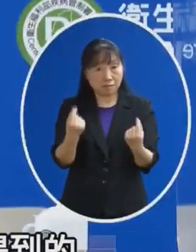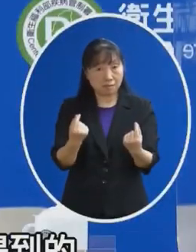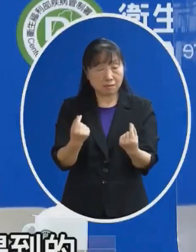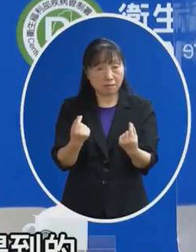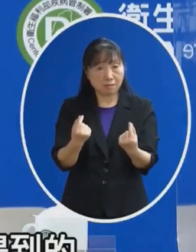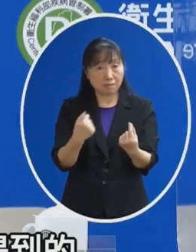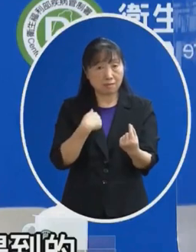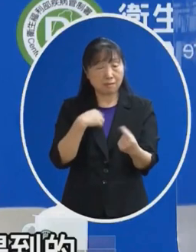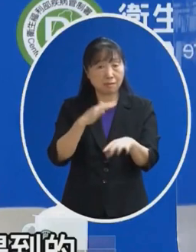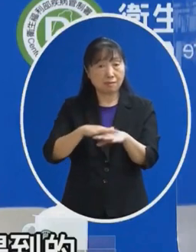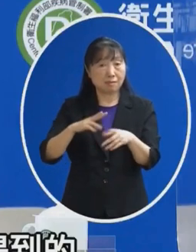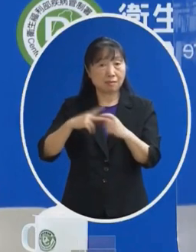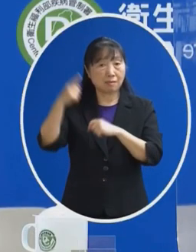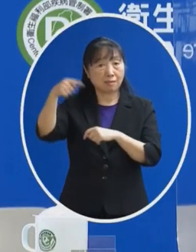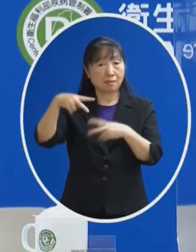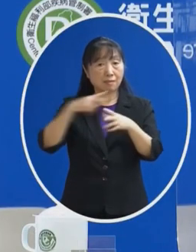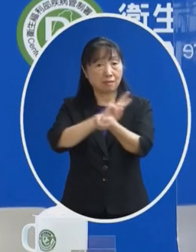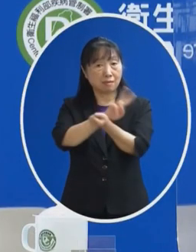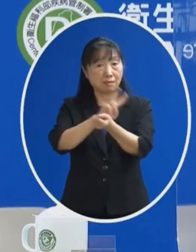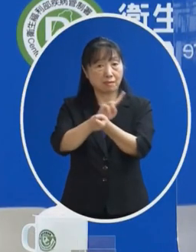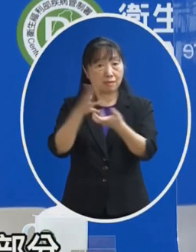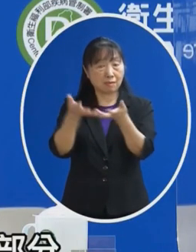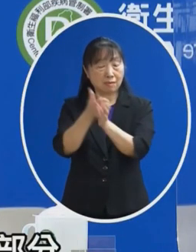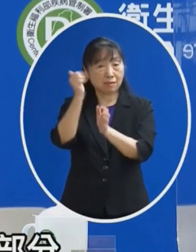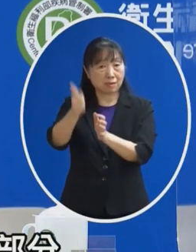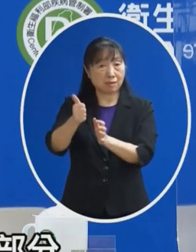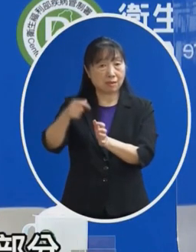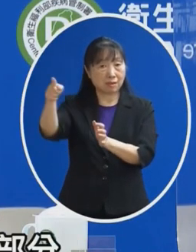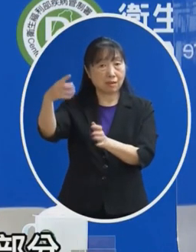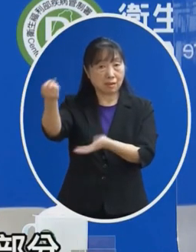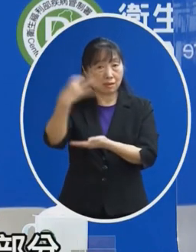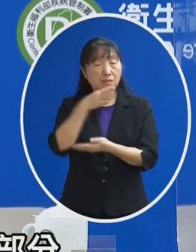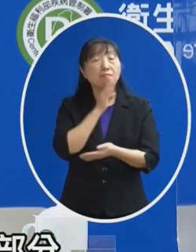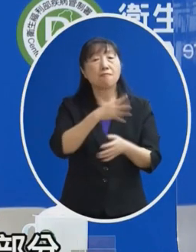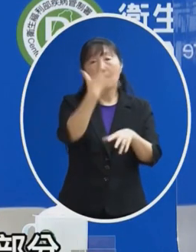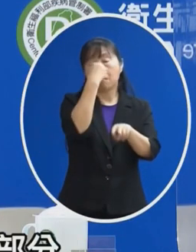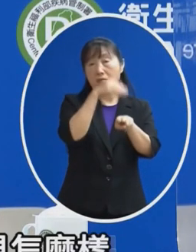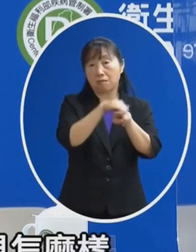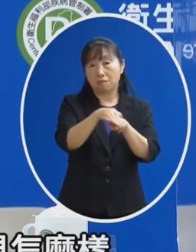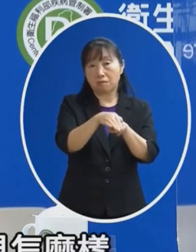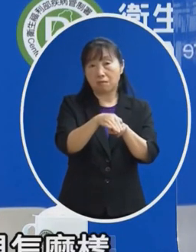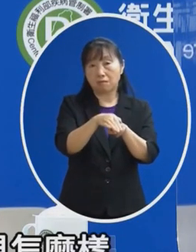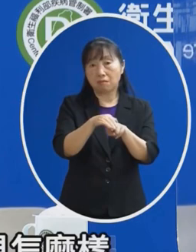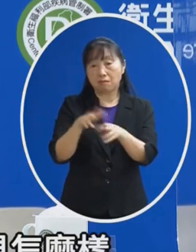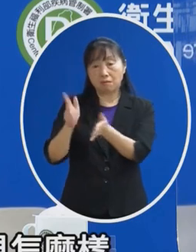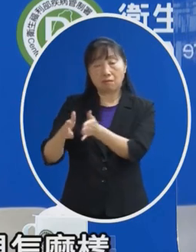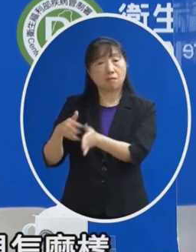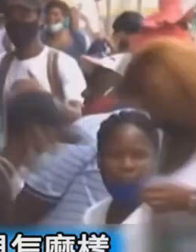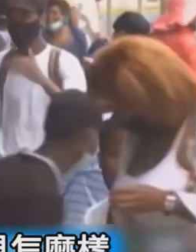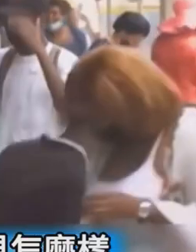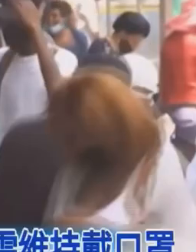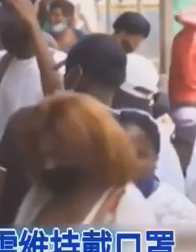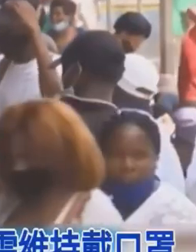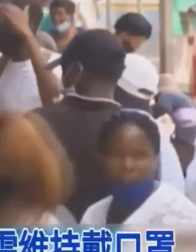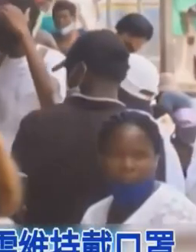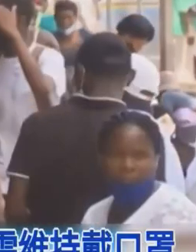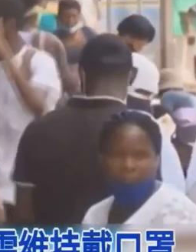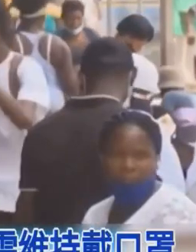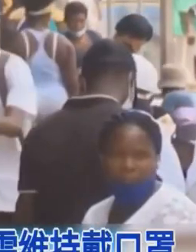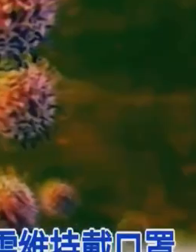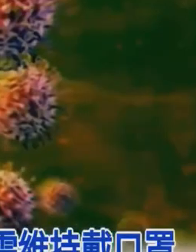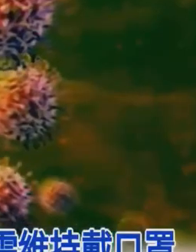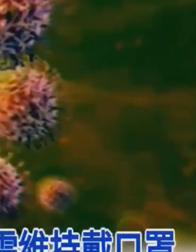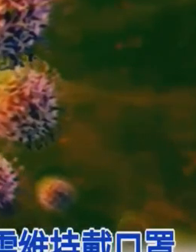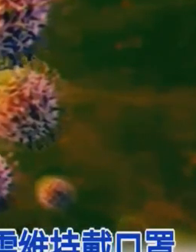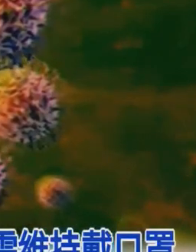个林部长提到，就有在高铁，那至于在另外台铁这一部分，那要看他们提出来的意见怎么样。 国内疫情趋缓，但